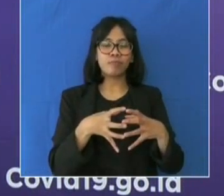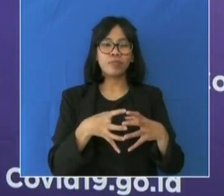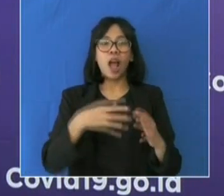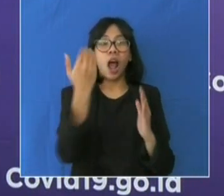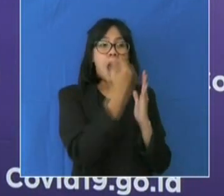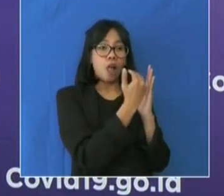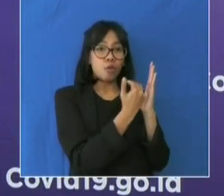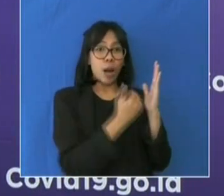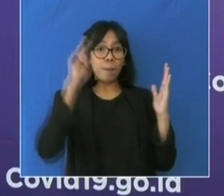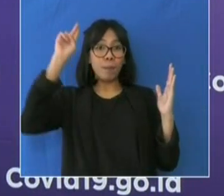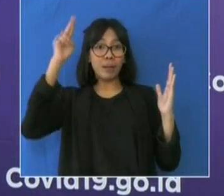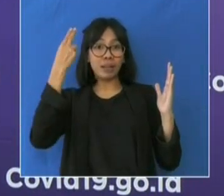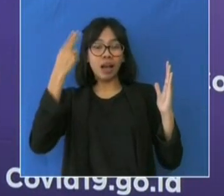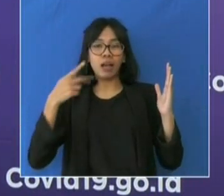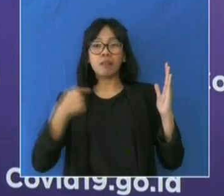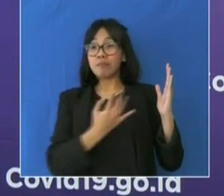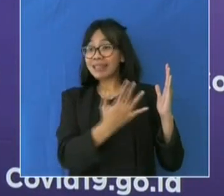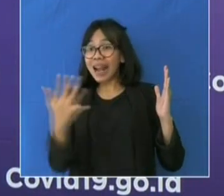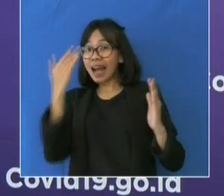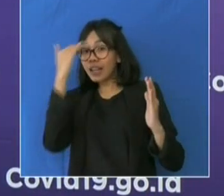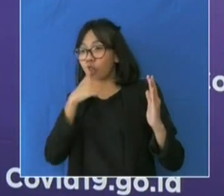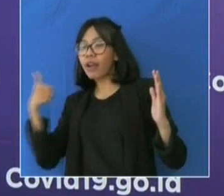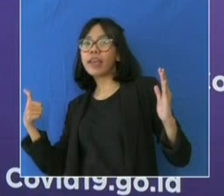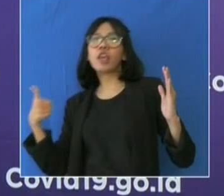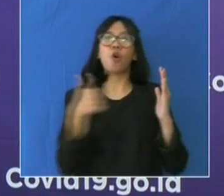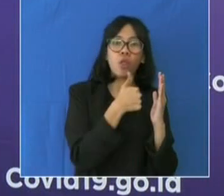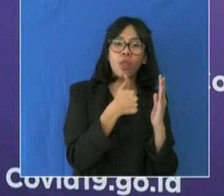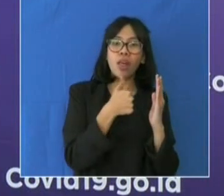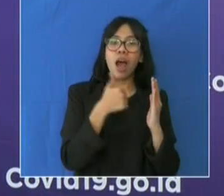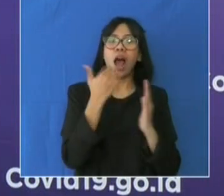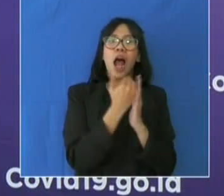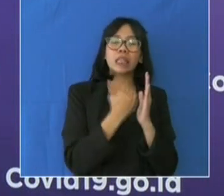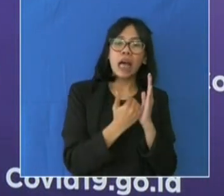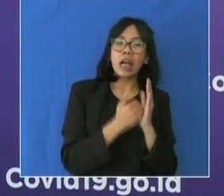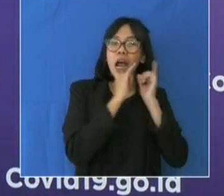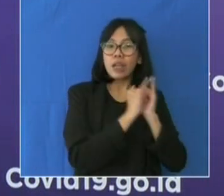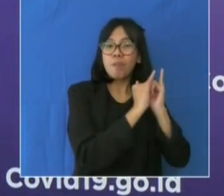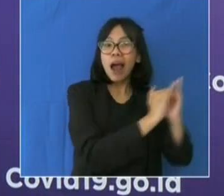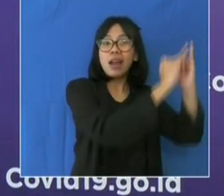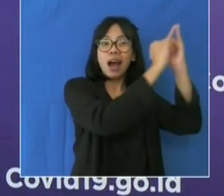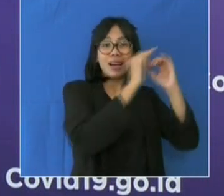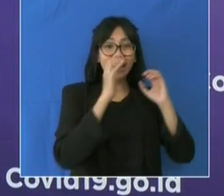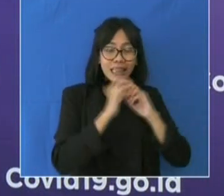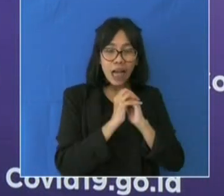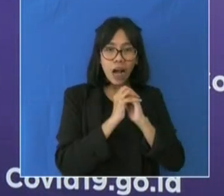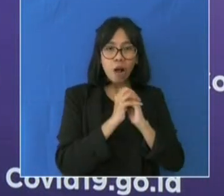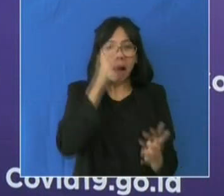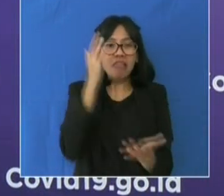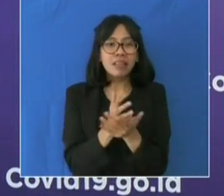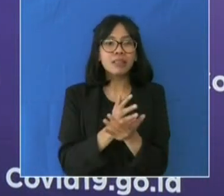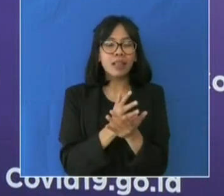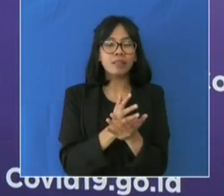mengikuti anjuran pemerintah dalam membatasi kegiatan ibadah di gereja dengan